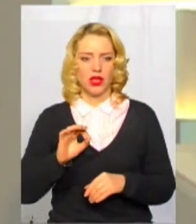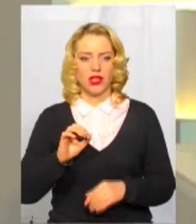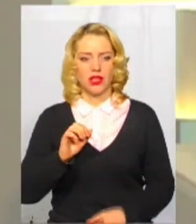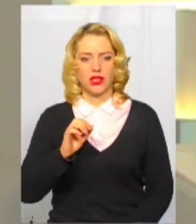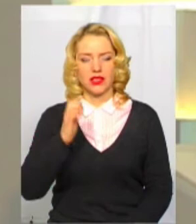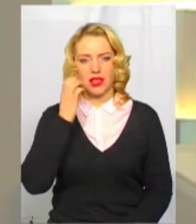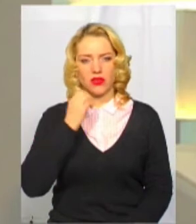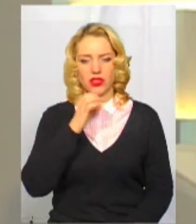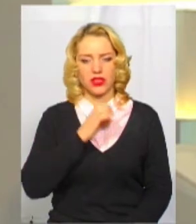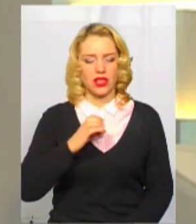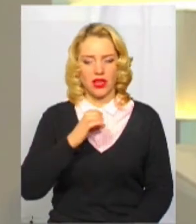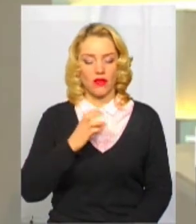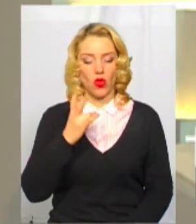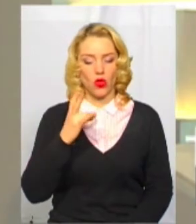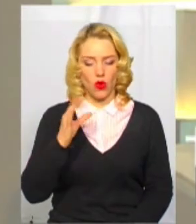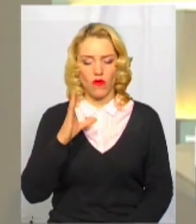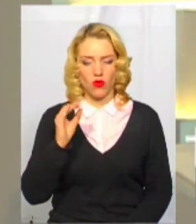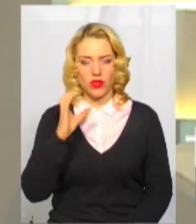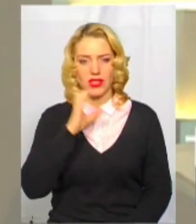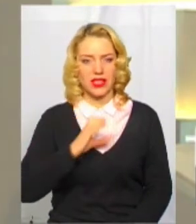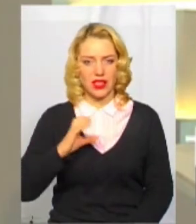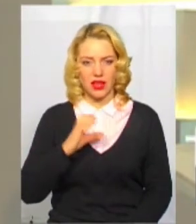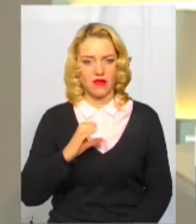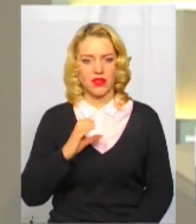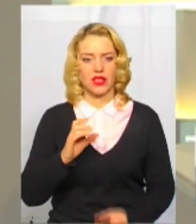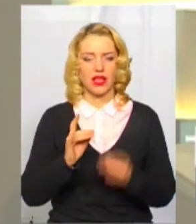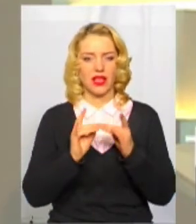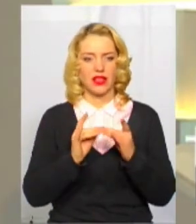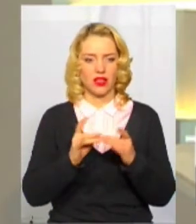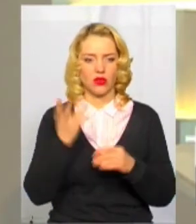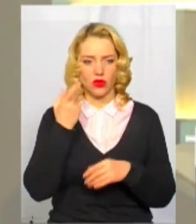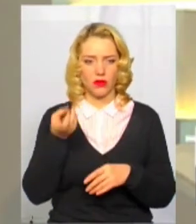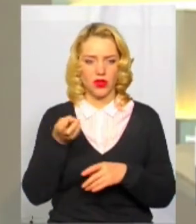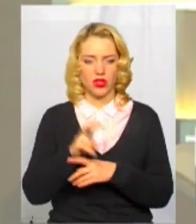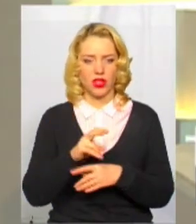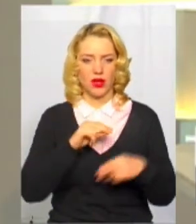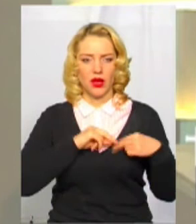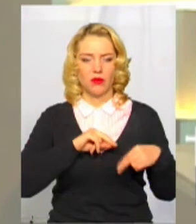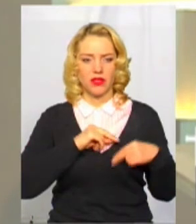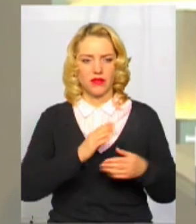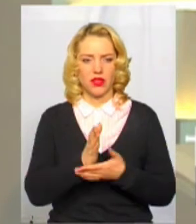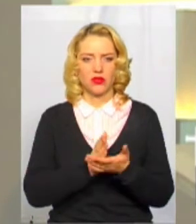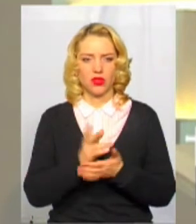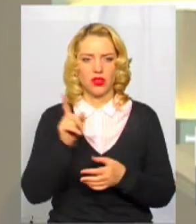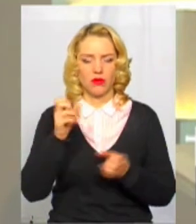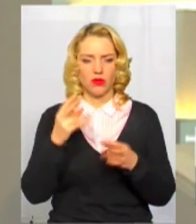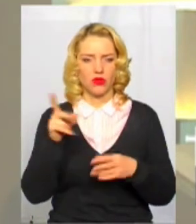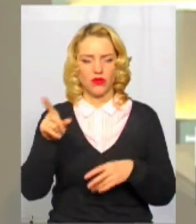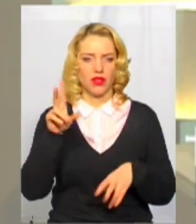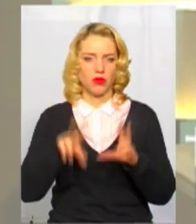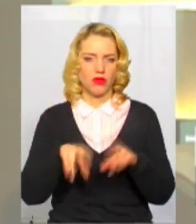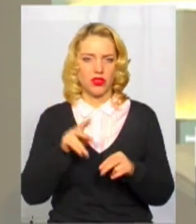Новосинявському будинку інтернату, коли аналогічно прийшли представники відповідної служби і просто вони поважали за потрібне